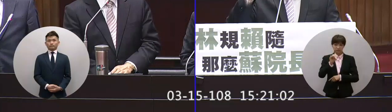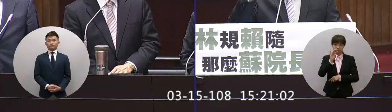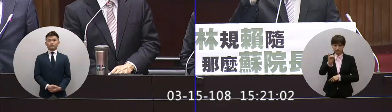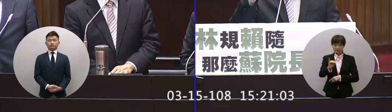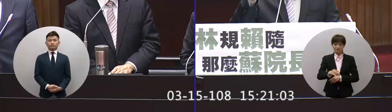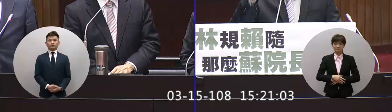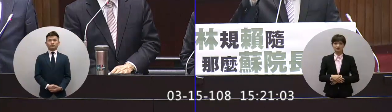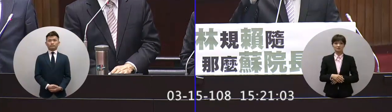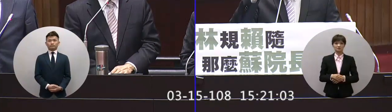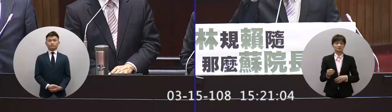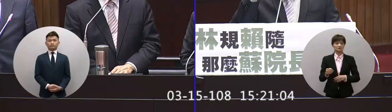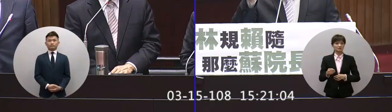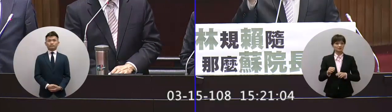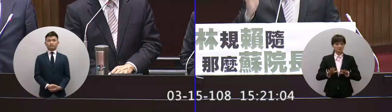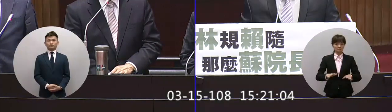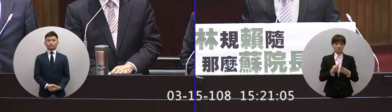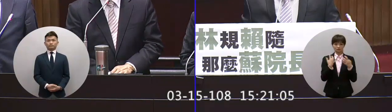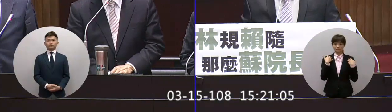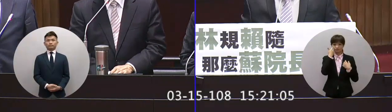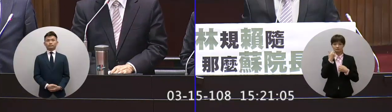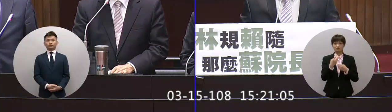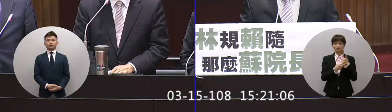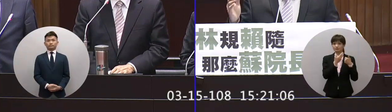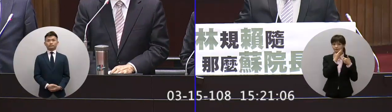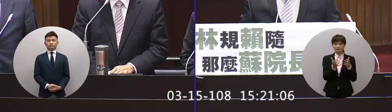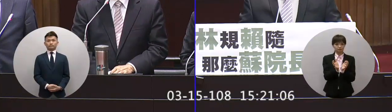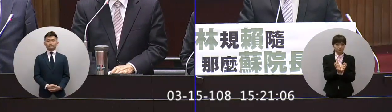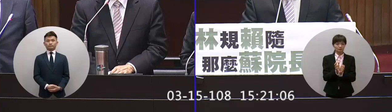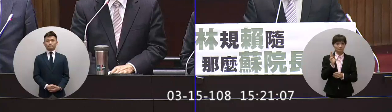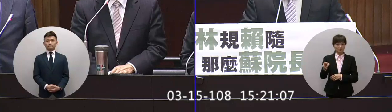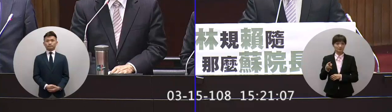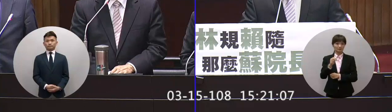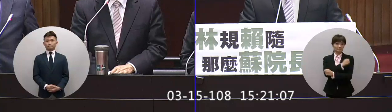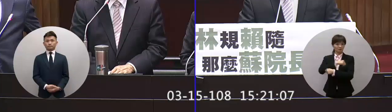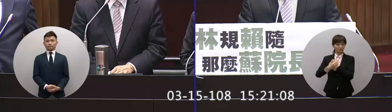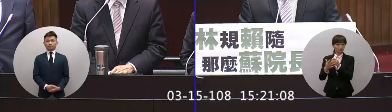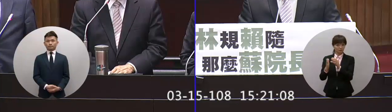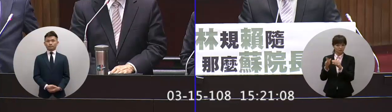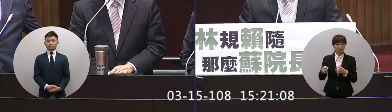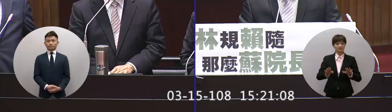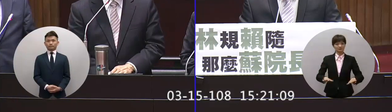部委托保险人是劳工保险局，这个事情怎么解？时间到